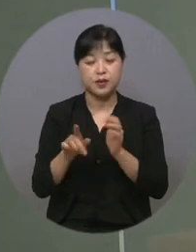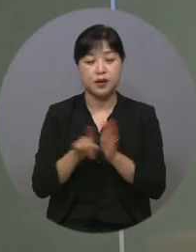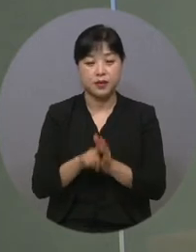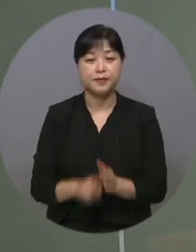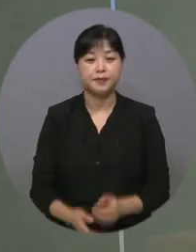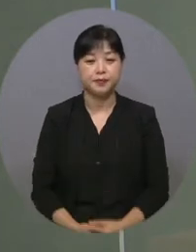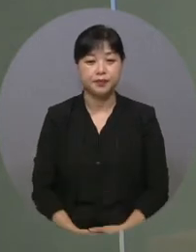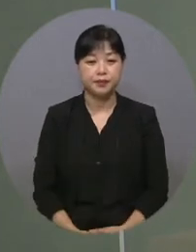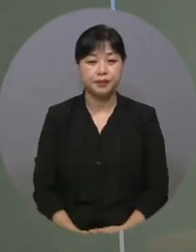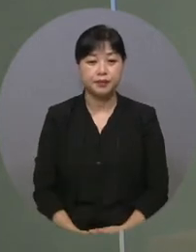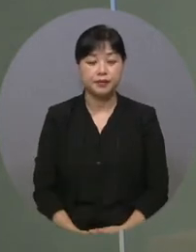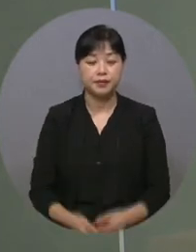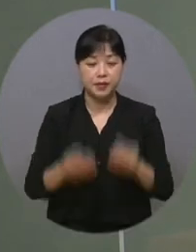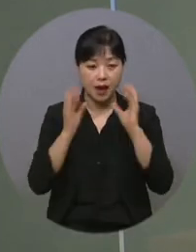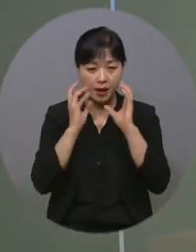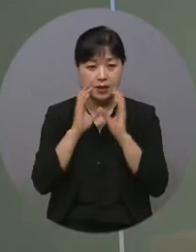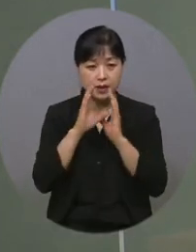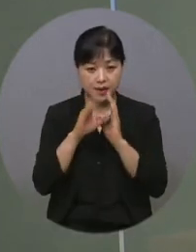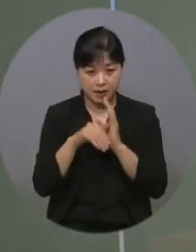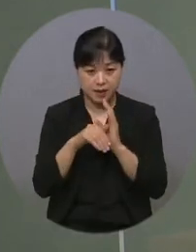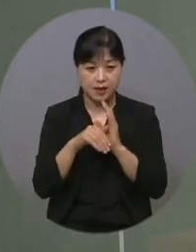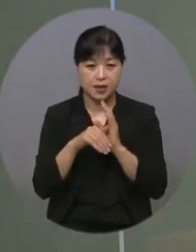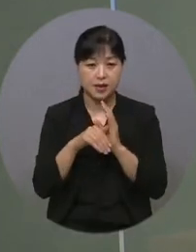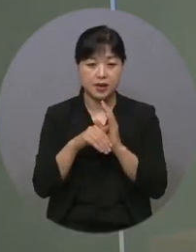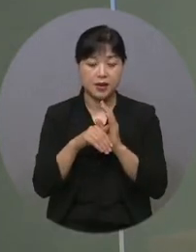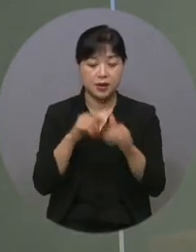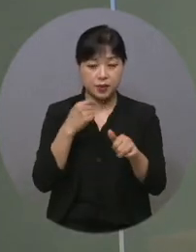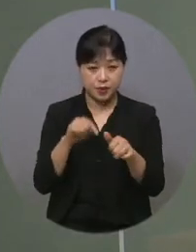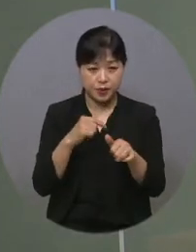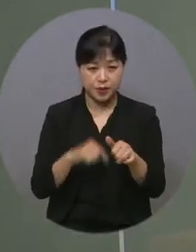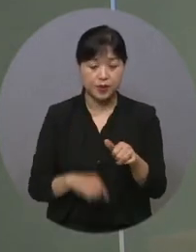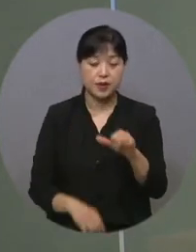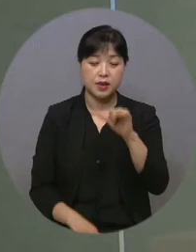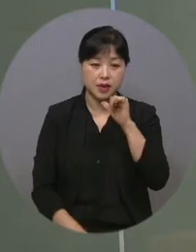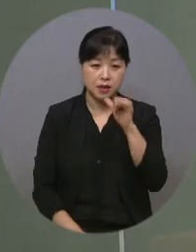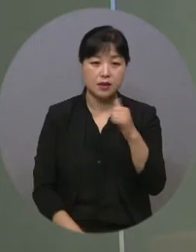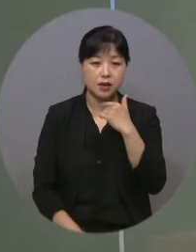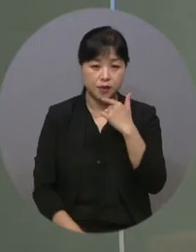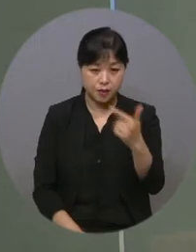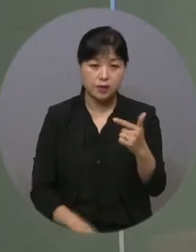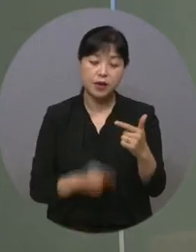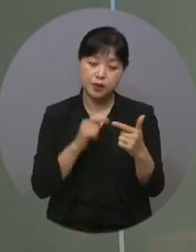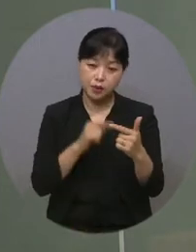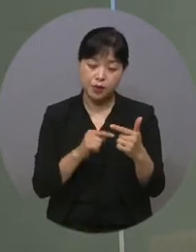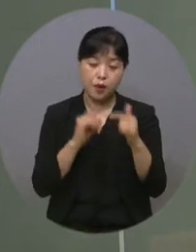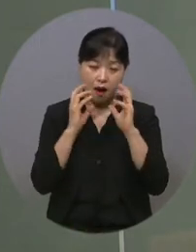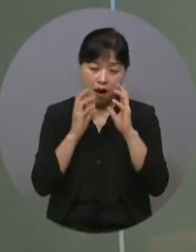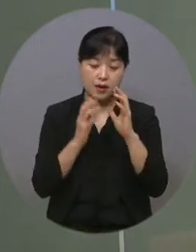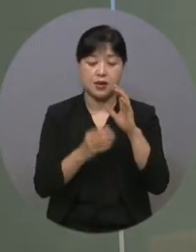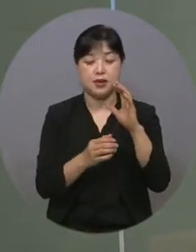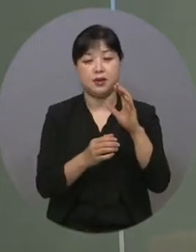이 유년기의 교육 또 뭐 5살, 6살 이 정도의